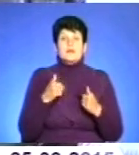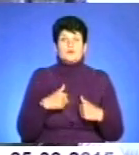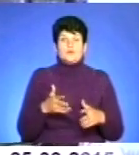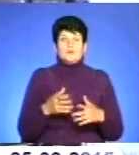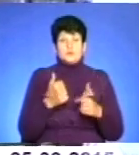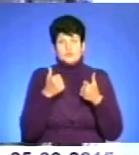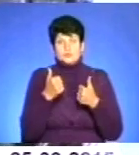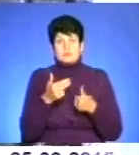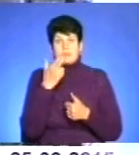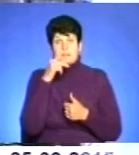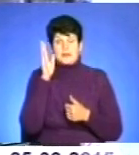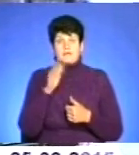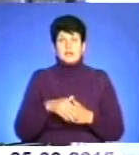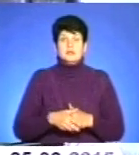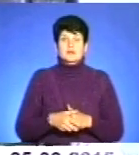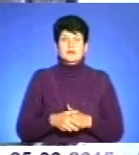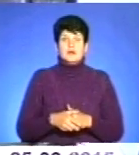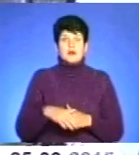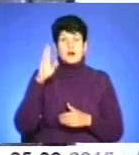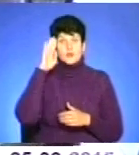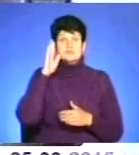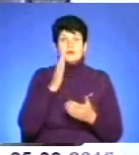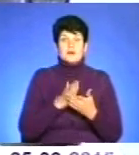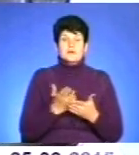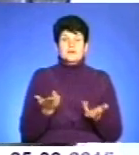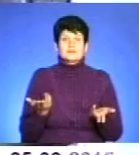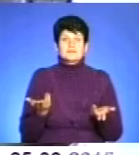добре, привикла. А він каже, а хлопця знайшла? Я кажу,